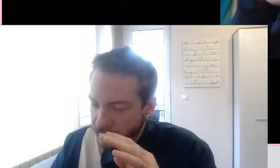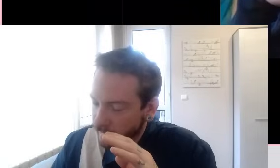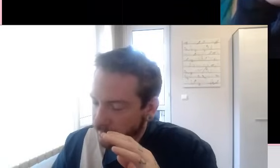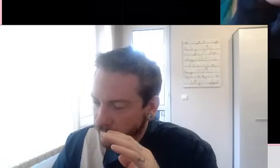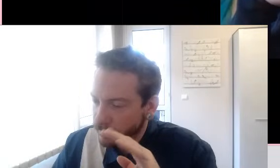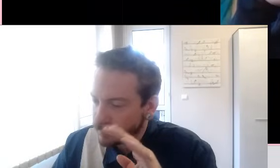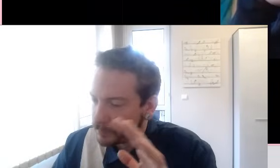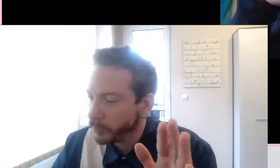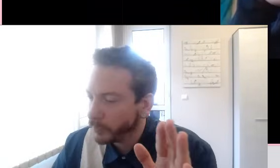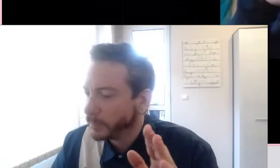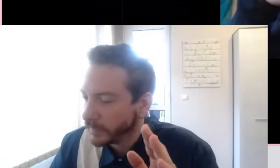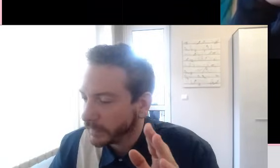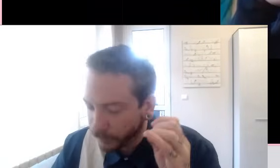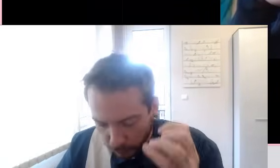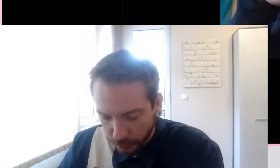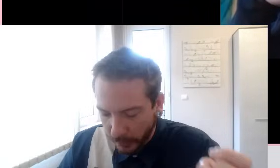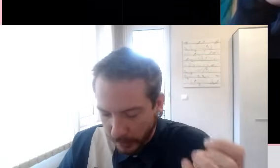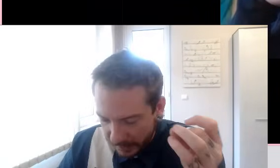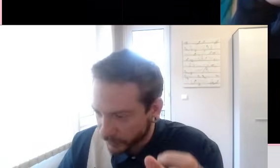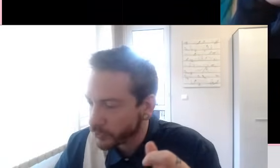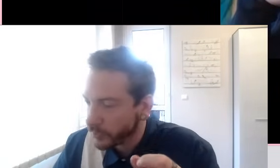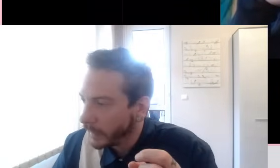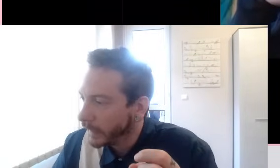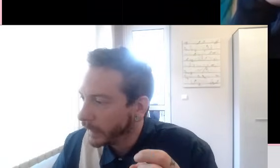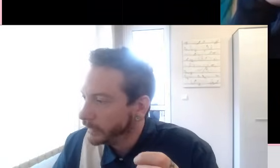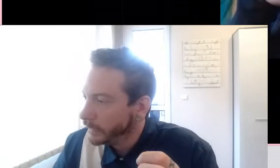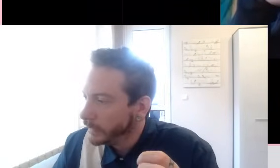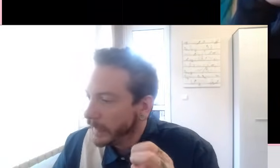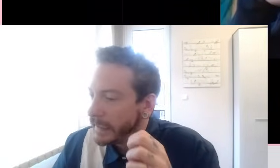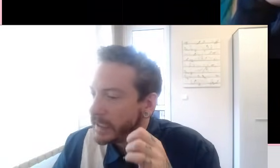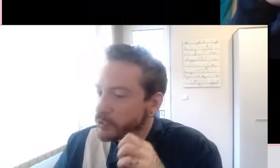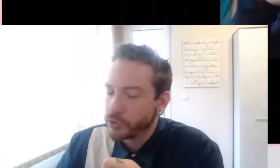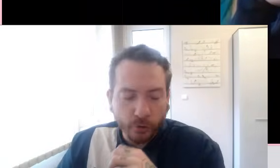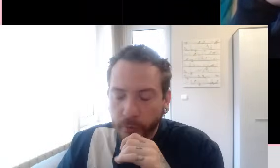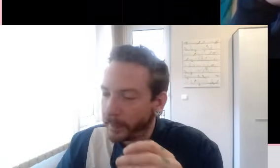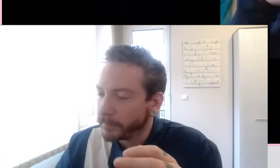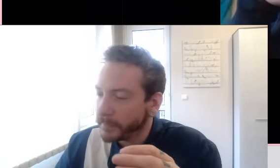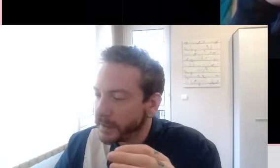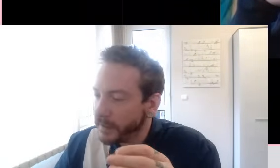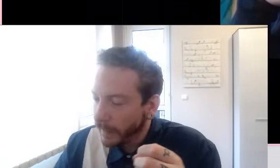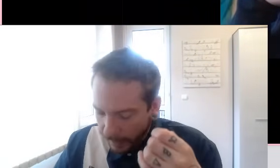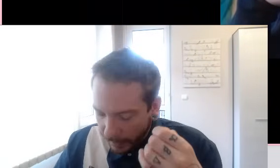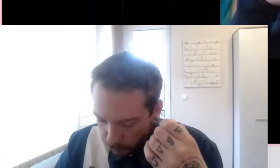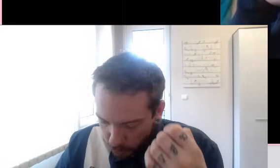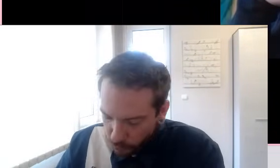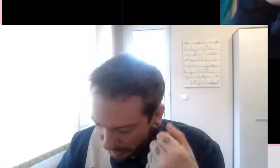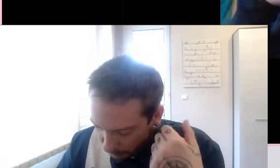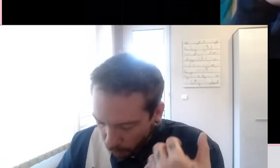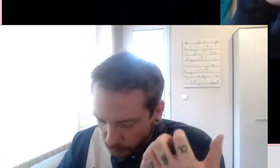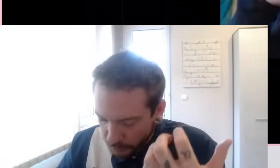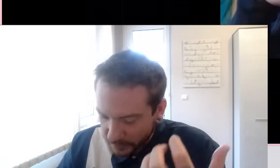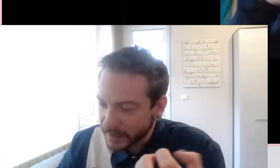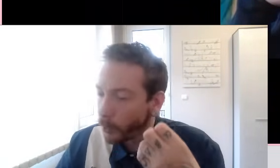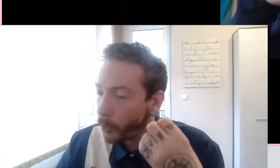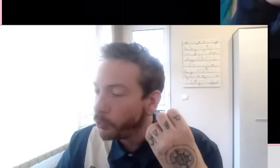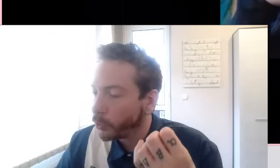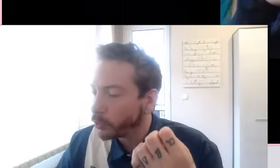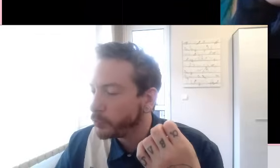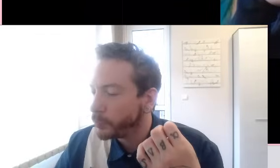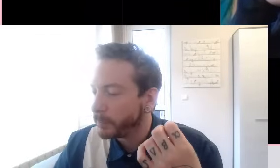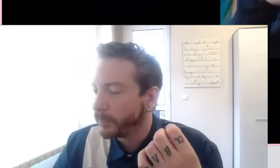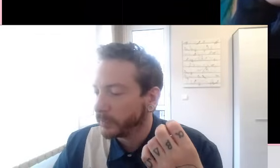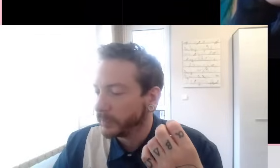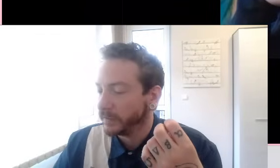Ça, c'est possible. Il faut qu'on donne les noms des juges. Hein. Les juges se sont tout permis. Le juge est là pour rendre justice au nom du